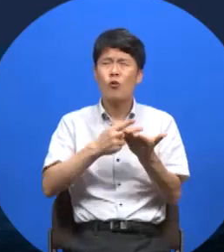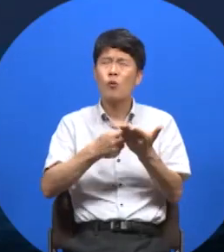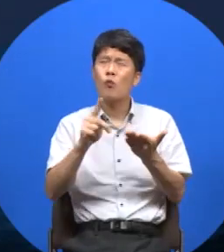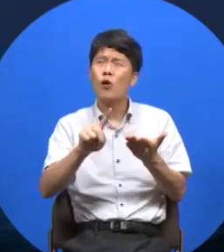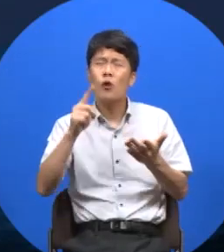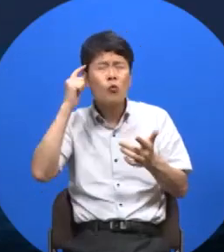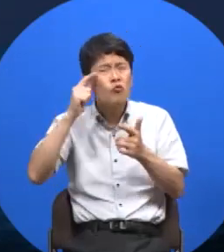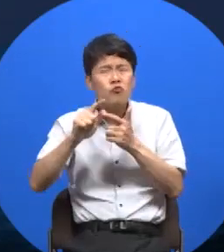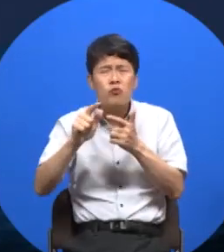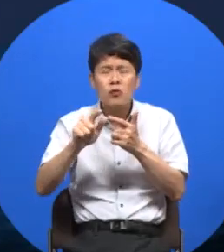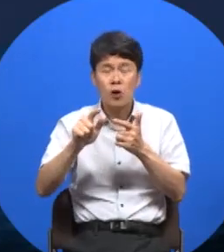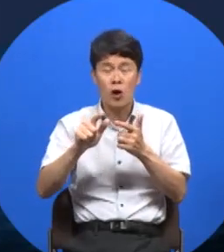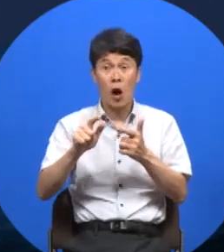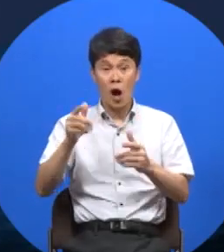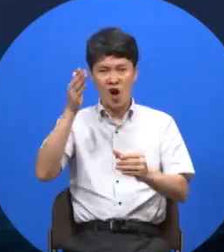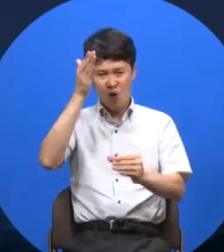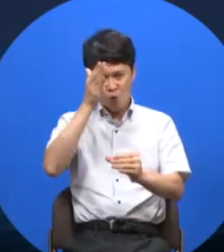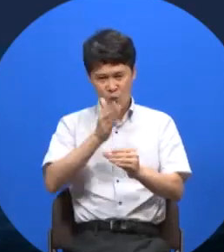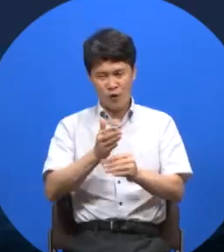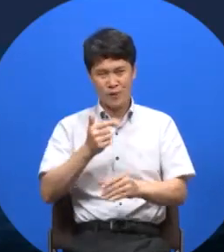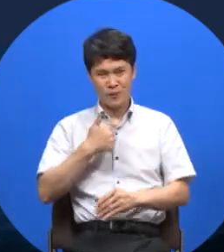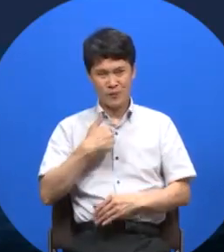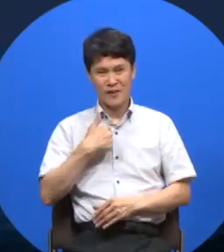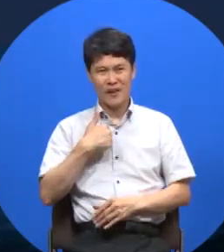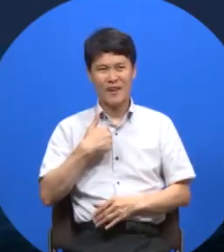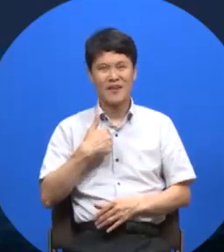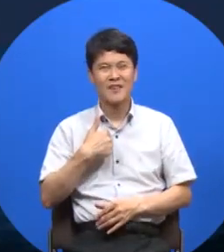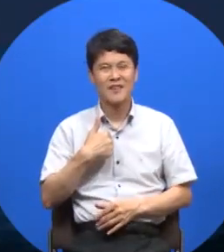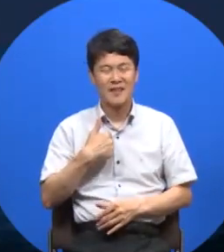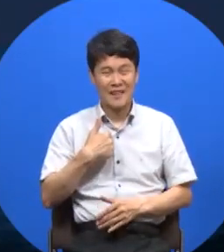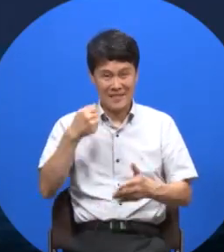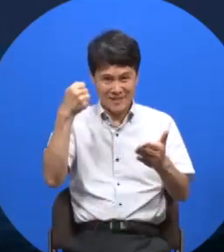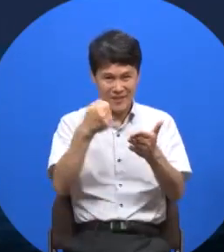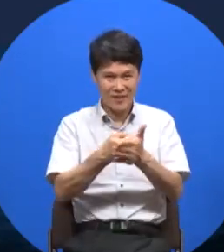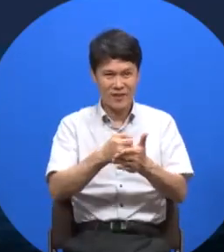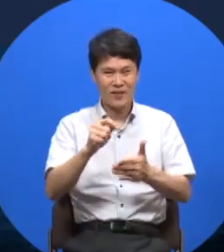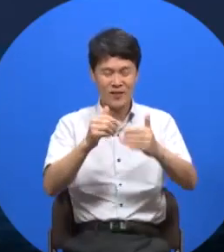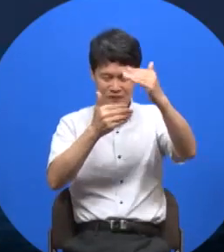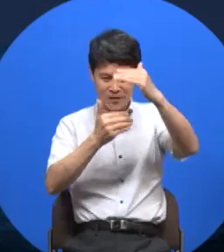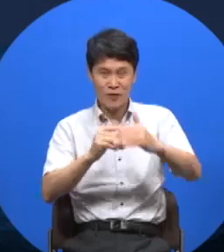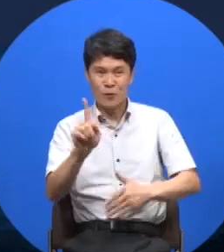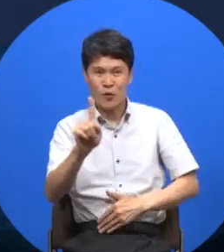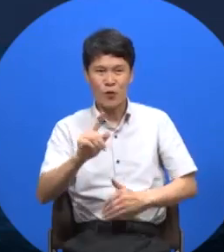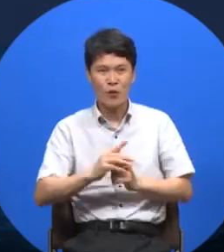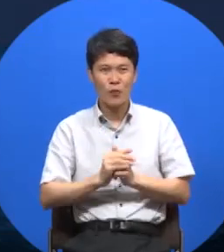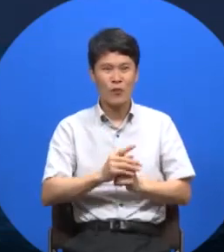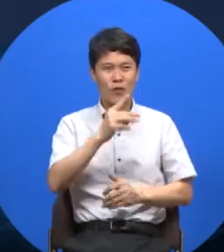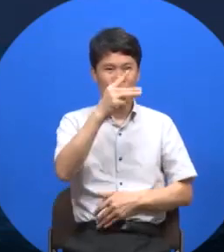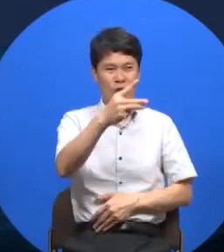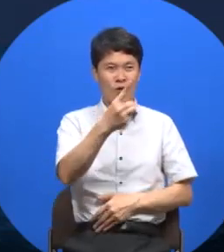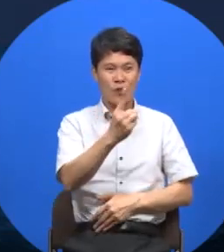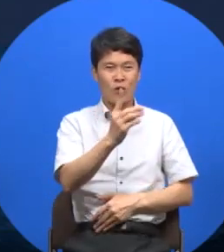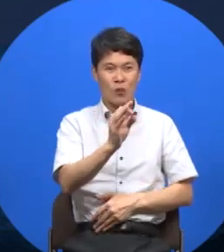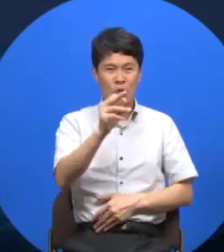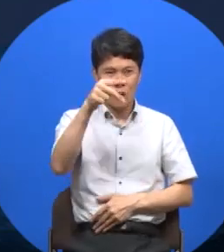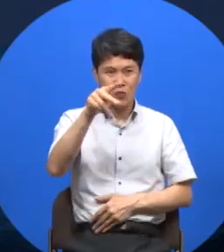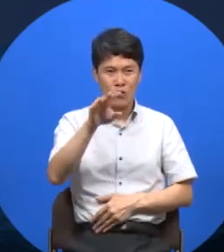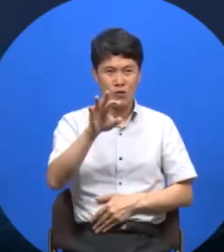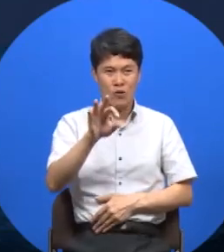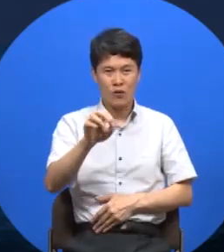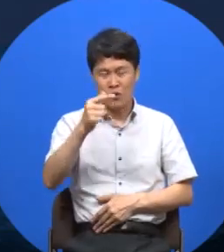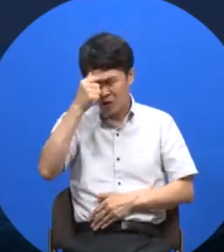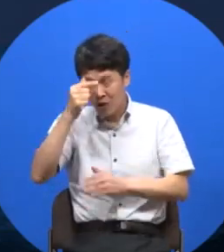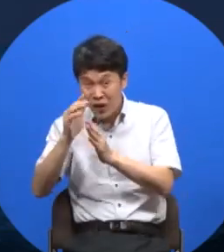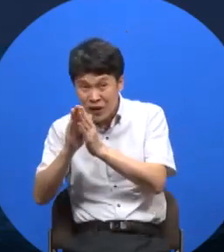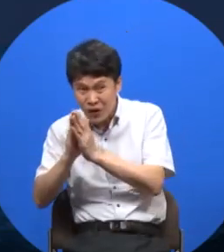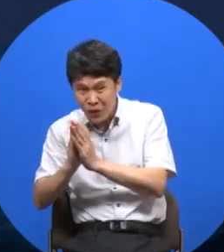했어요. 그러다 드디어 제가 세미나 제목을 이렇게 정했습니다. 통성 prayer. 네.